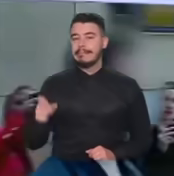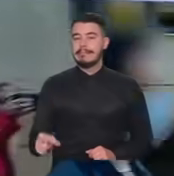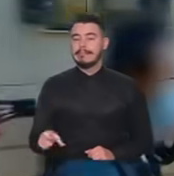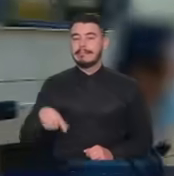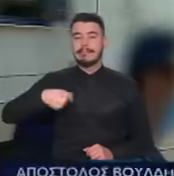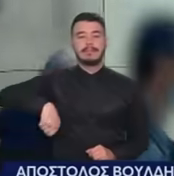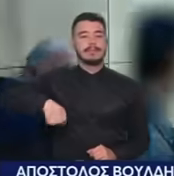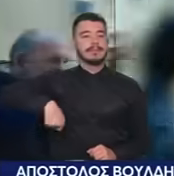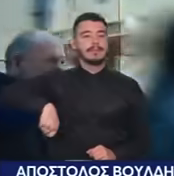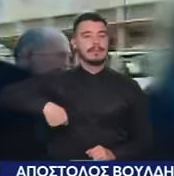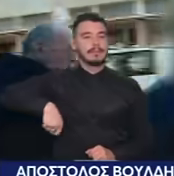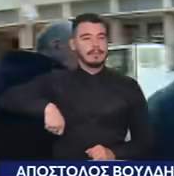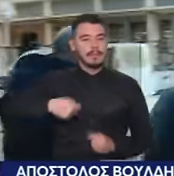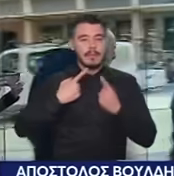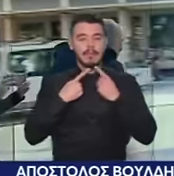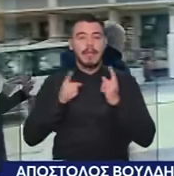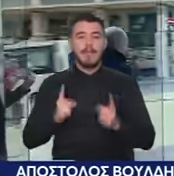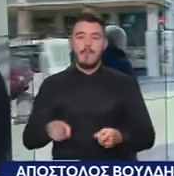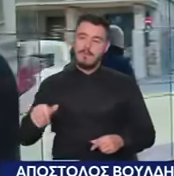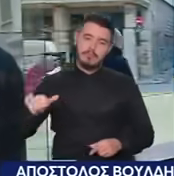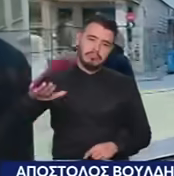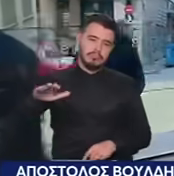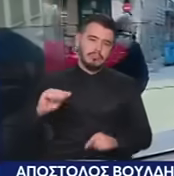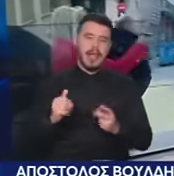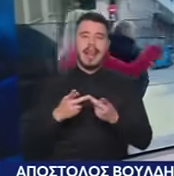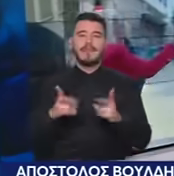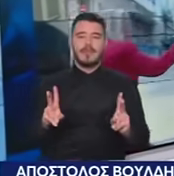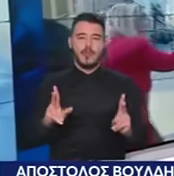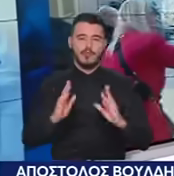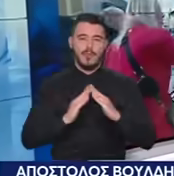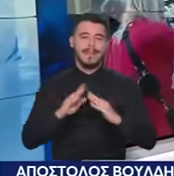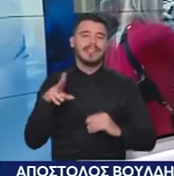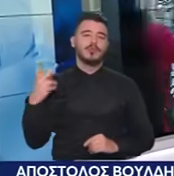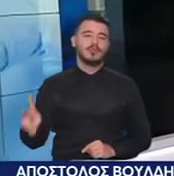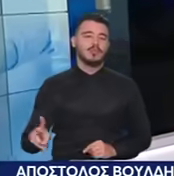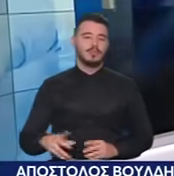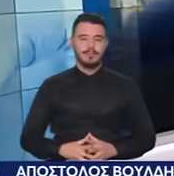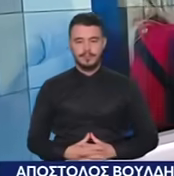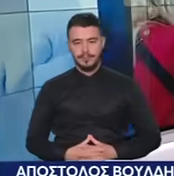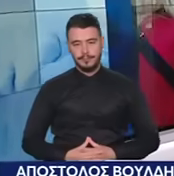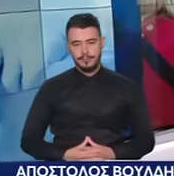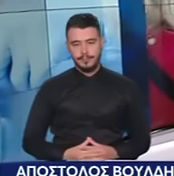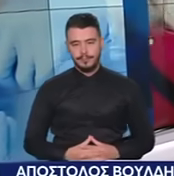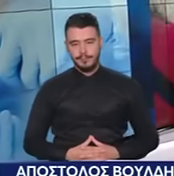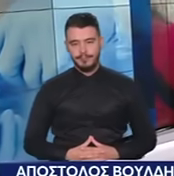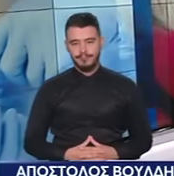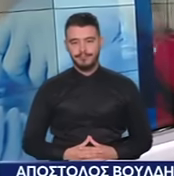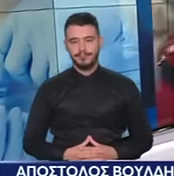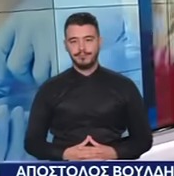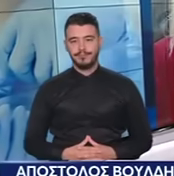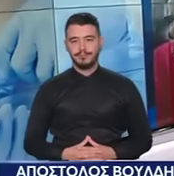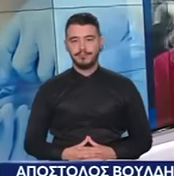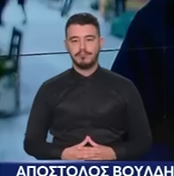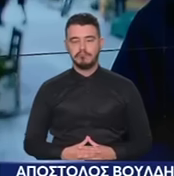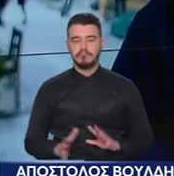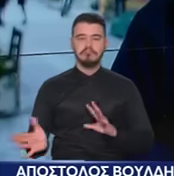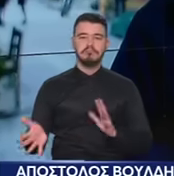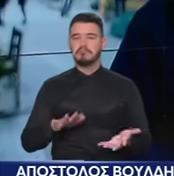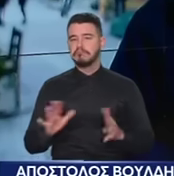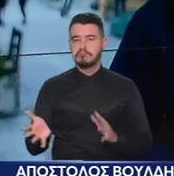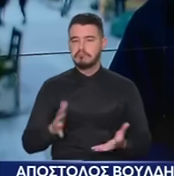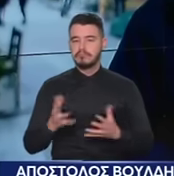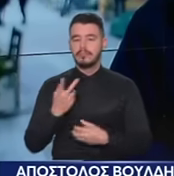δικαιοσύνης να μην προφυλακιστεί αλλά να πάει στο σπίτι του. Για πες μας, Απόστολο. Καλησπέρα από την Πάτρα. Για δύο περίπου ώρες πρέπει να